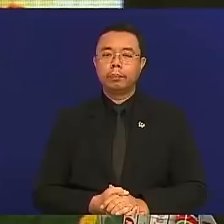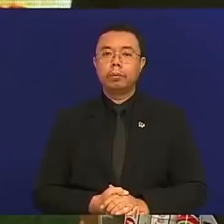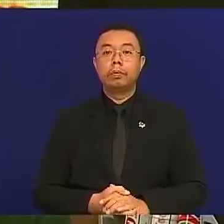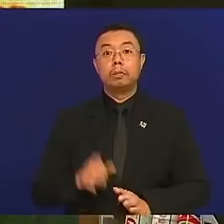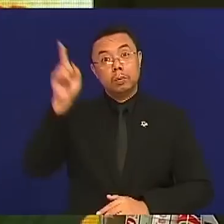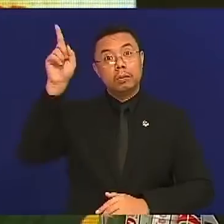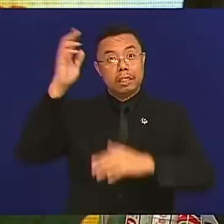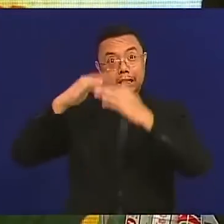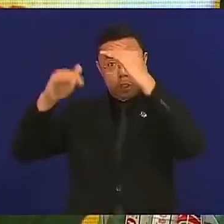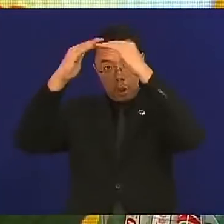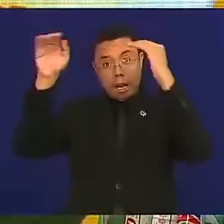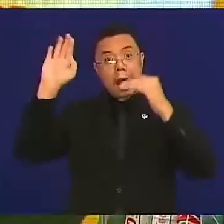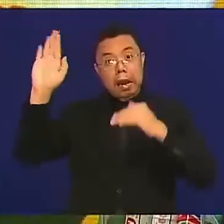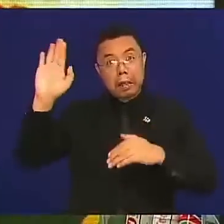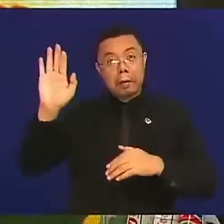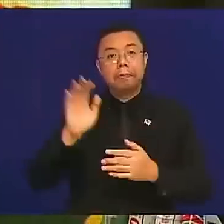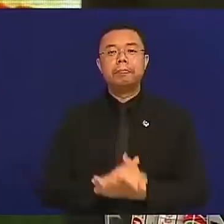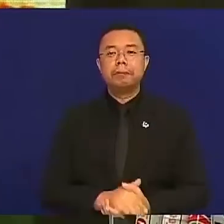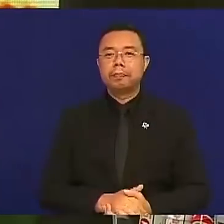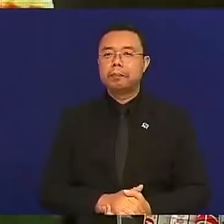Di kerajaan surga nanti.